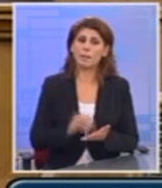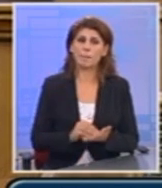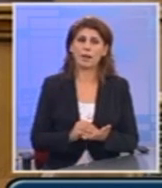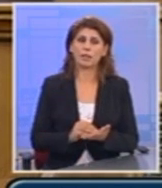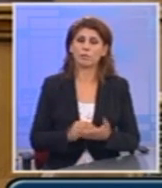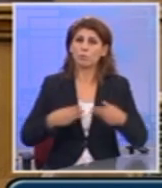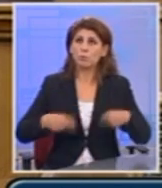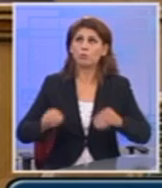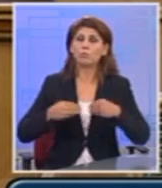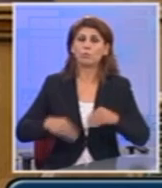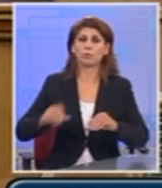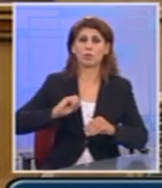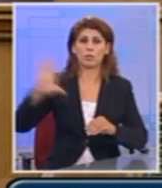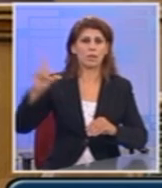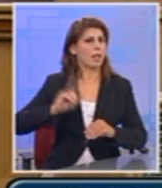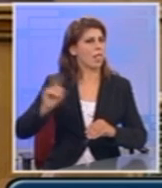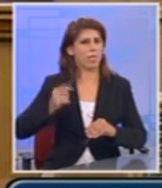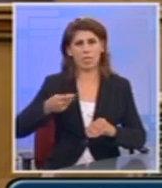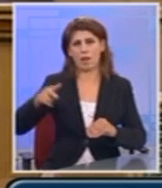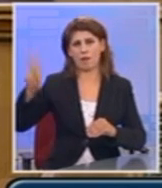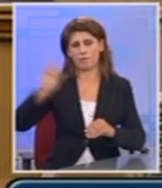εξαγωγές δεν αυξάνονται